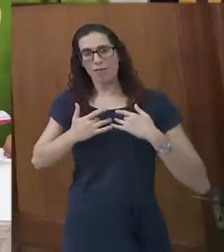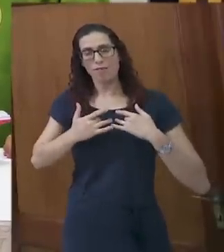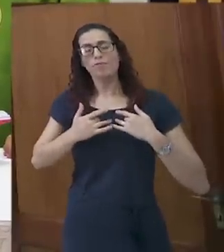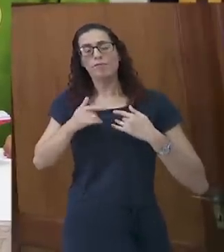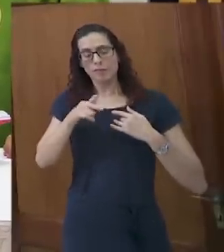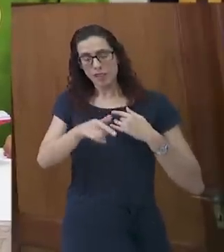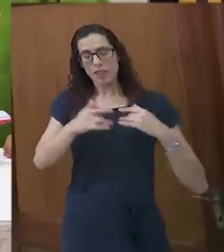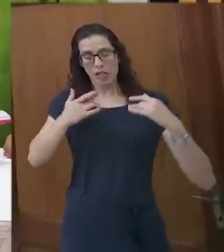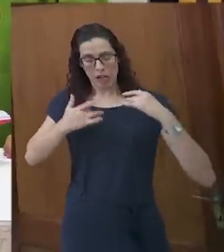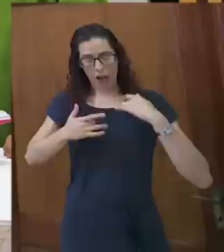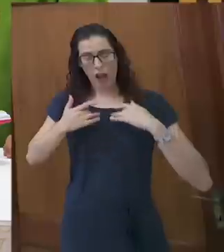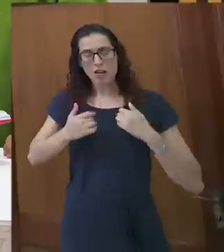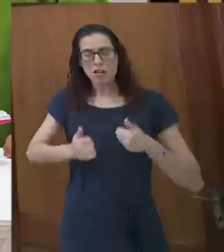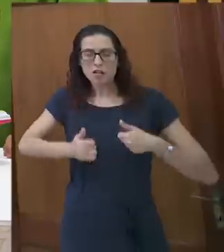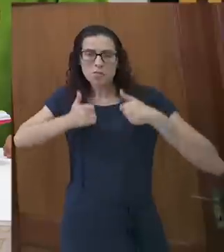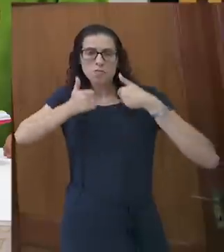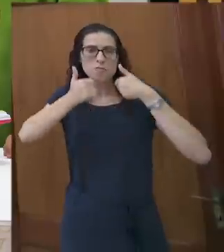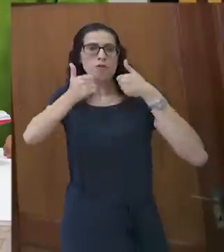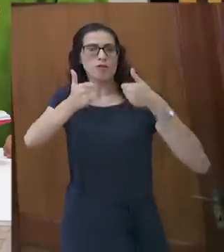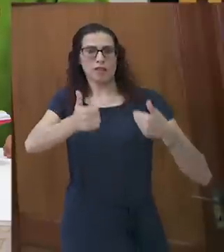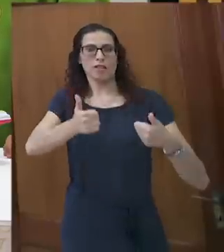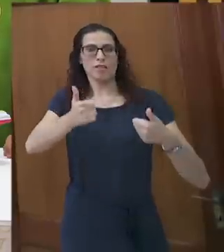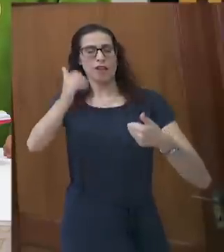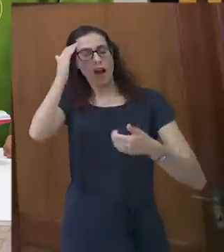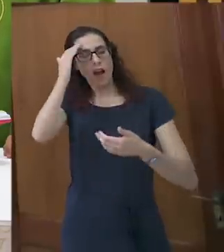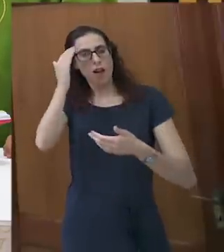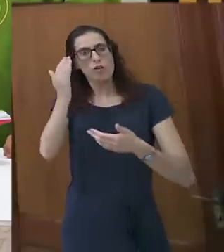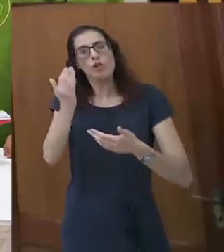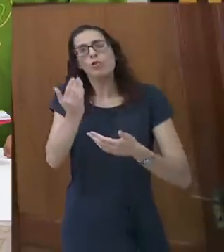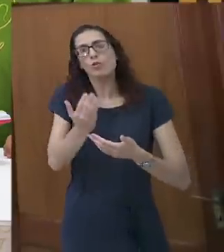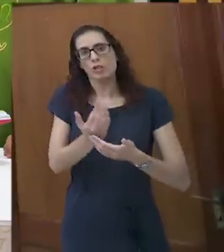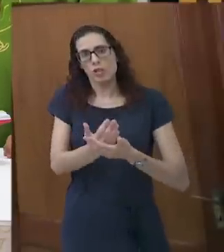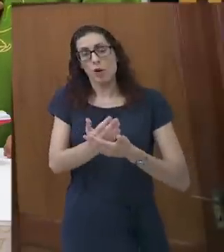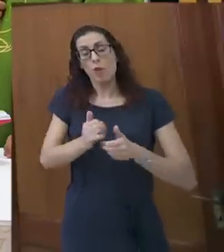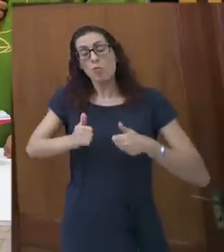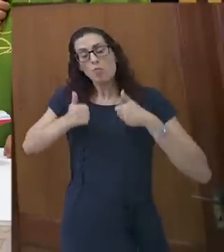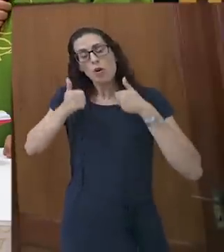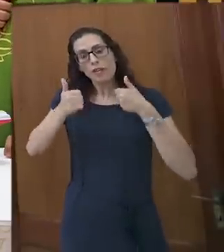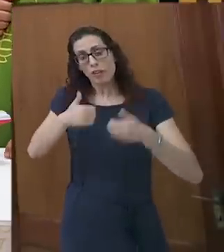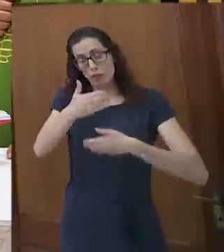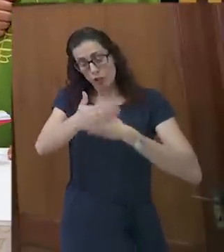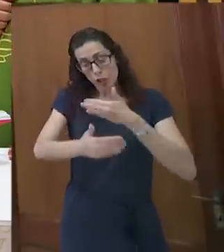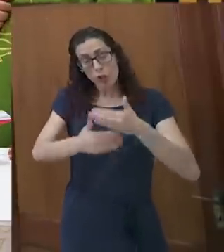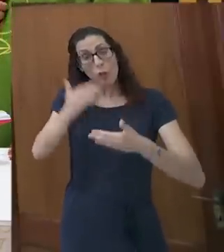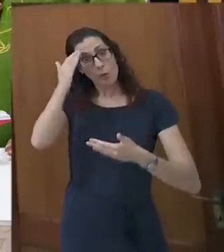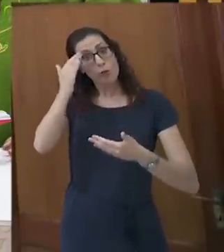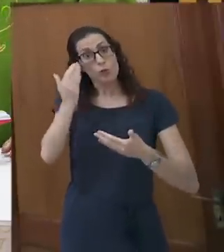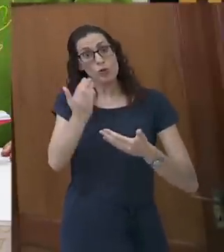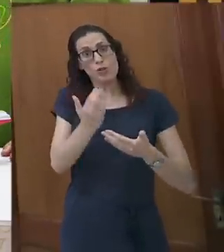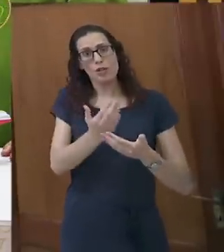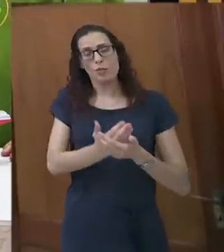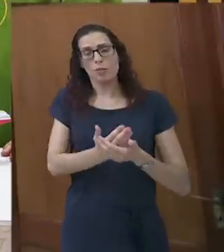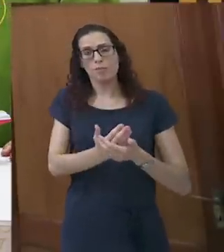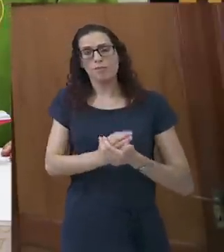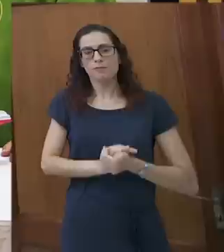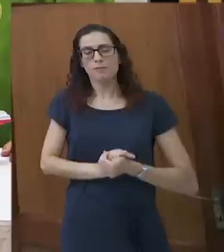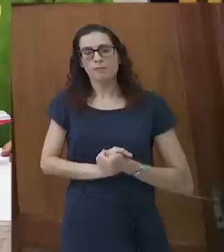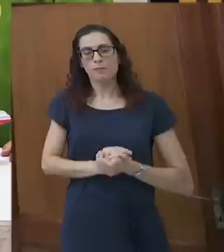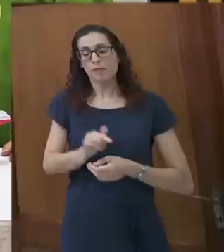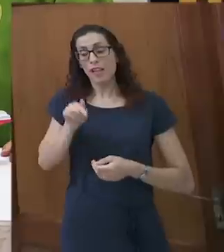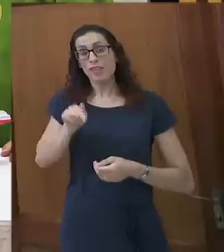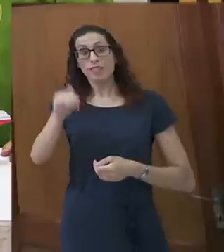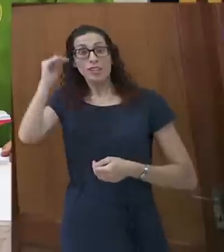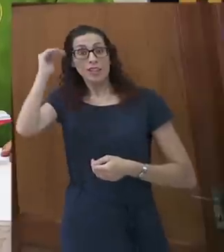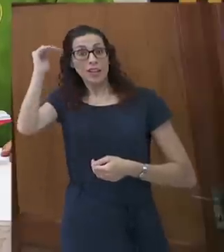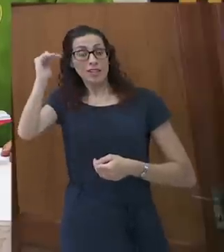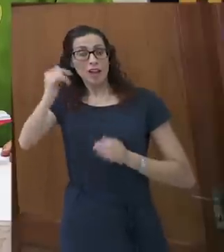il-ħajja hija għażiża u aħna għandna nagħżu l-ħajja bl-imħabba. Din id-dar ukoll tagħtina